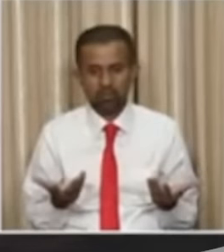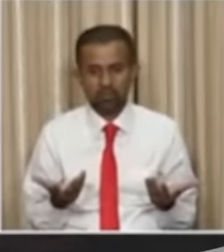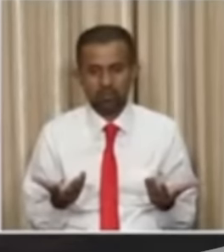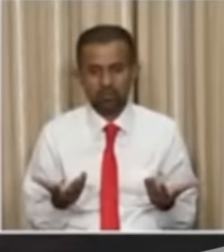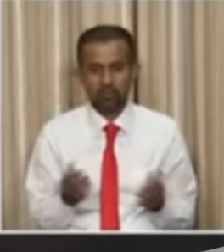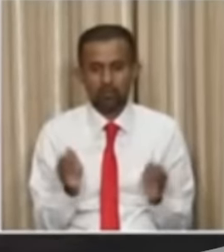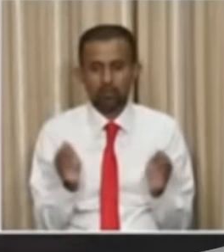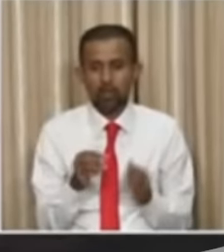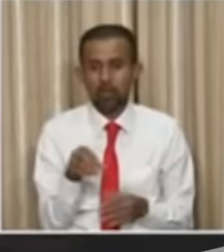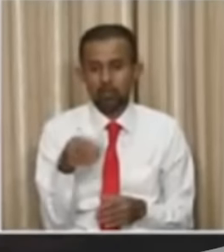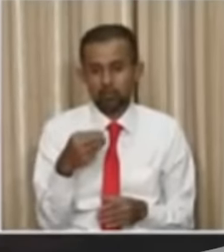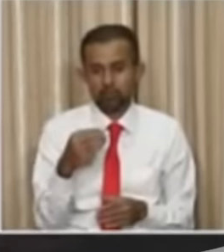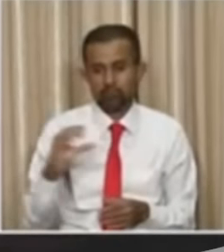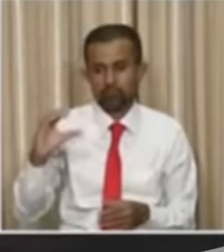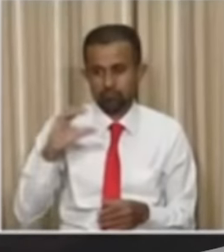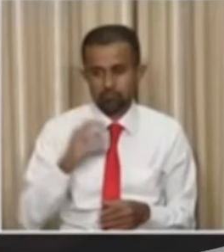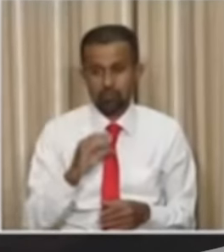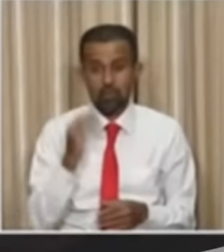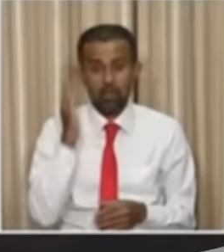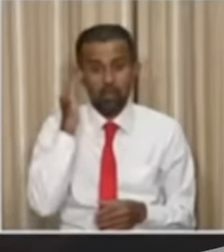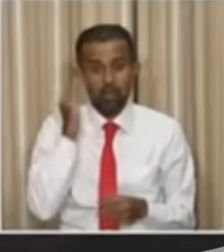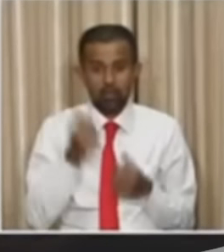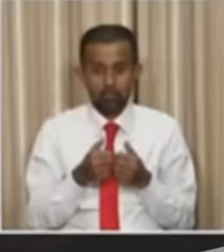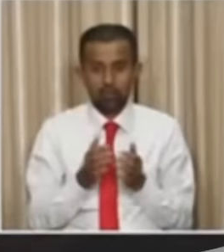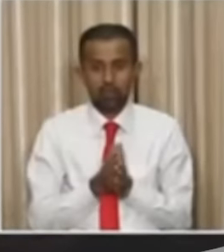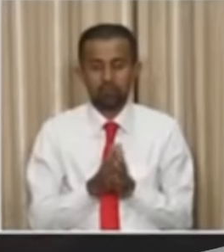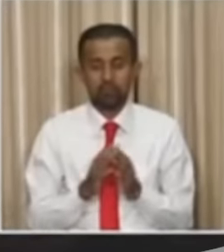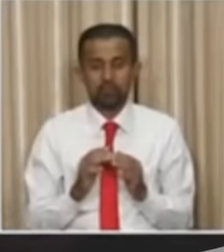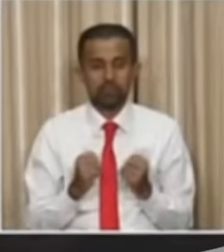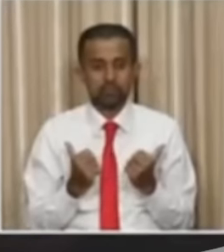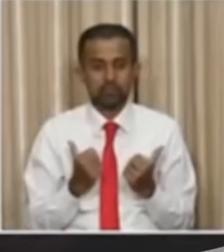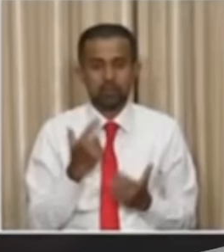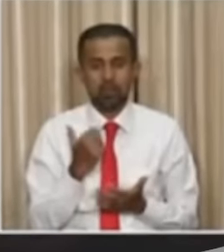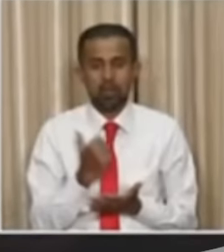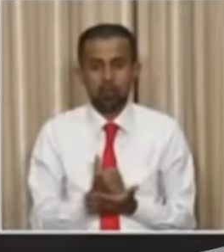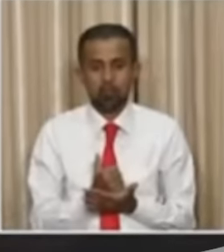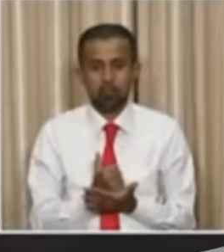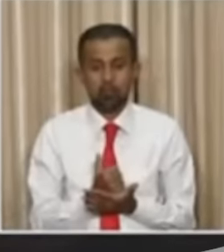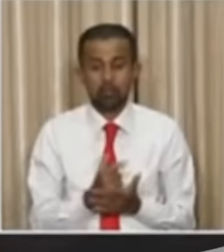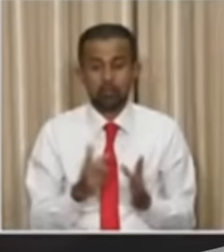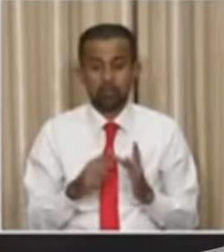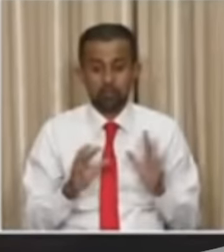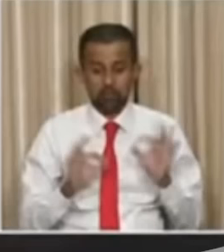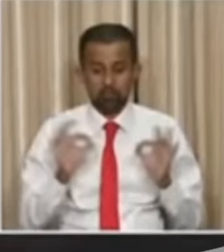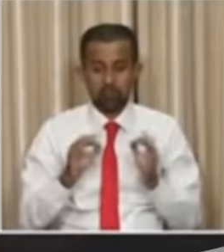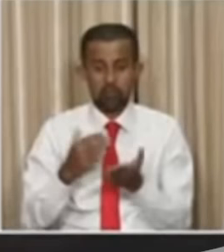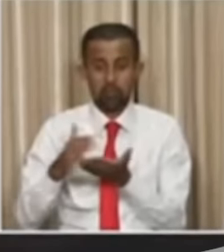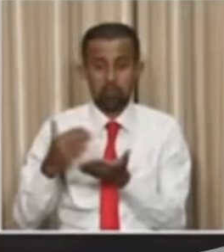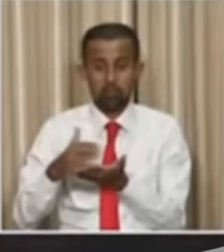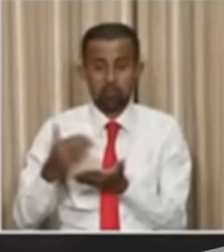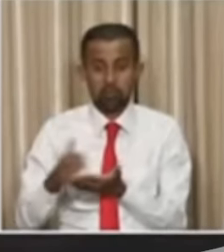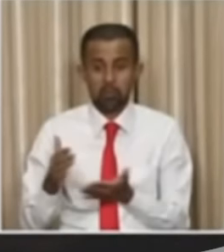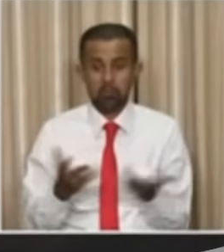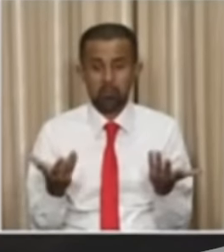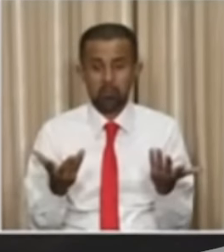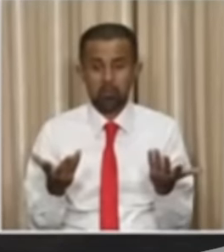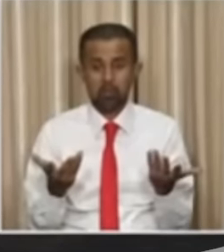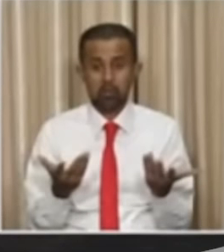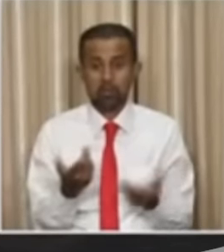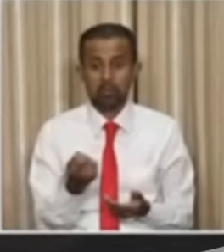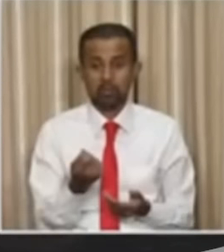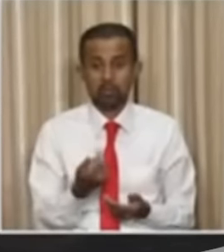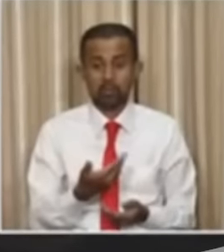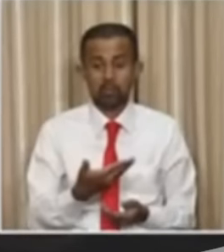සුද්‍ර මූල්‍ය ණය අරගෙන ඒ කාන්තාව තමන්ගේ ජීවිතේ ගැට ගහගත්තා. හැබැයි දැන් ගිනි පොලිය ගෙවා ගන්න බැරුව ඒ ආයතන වලින් සල්ලි